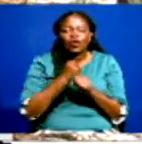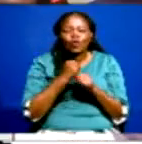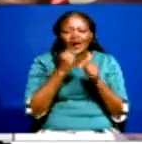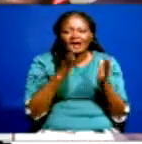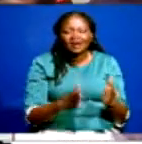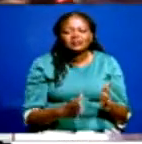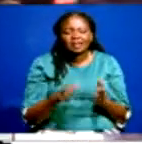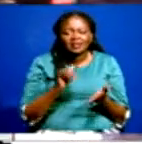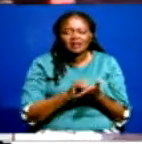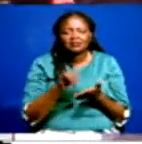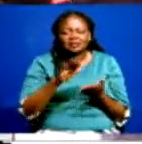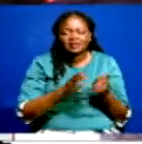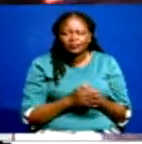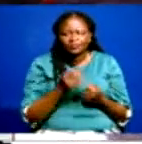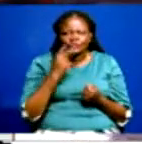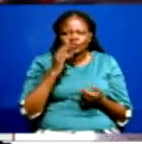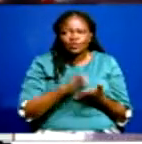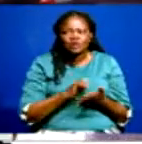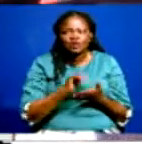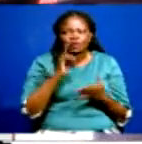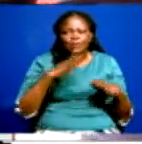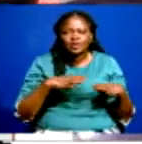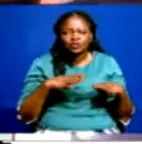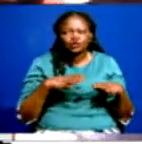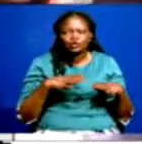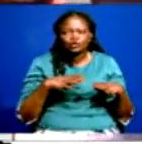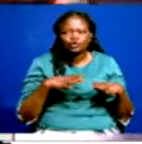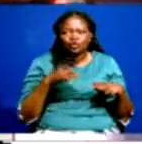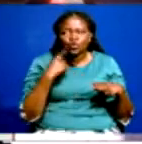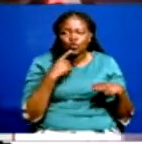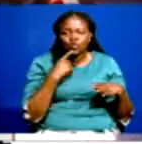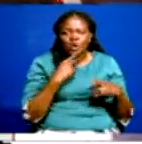majengo hayo. We found that there was one person whose name